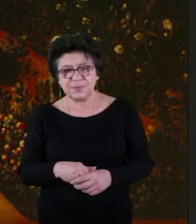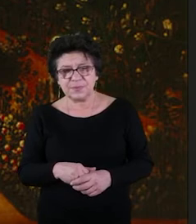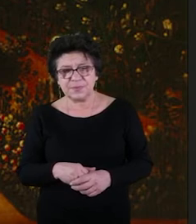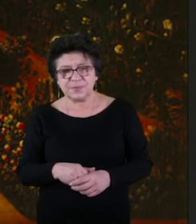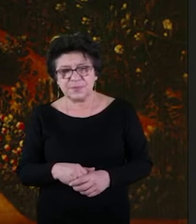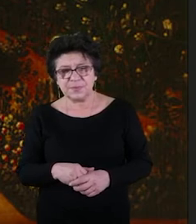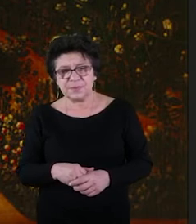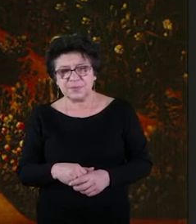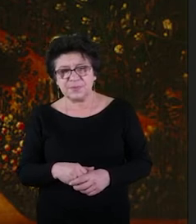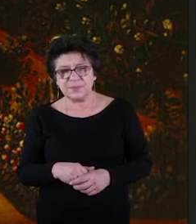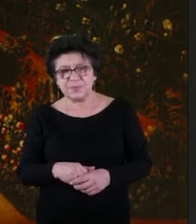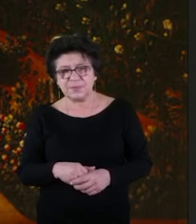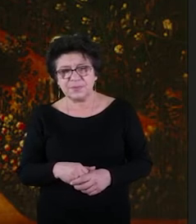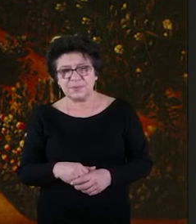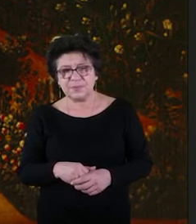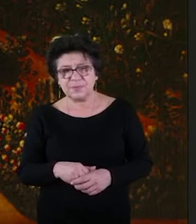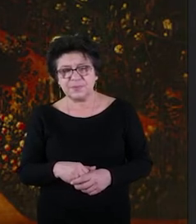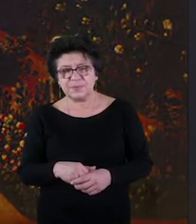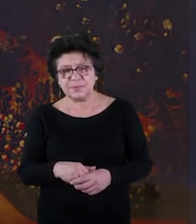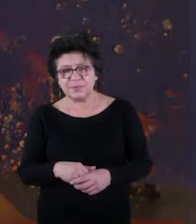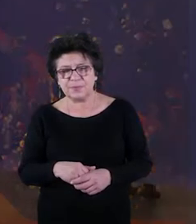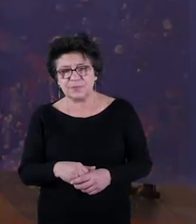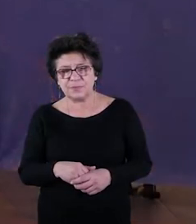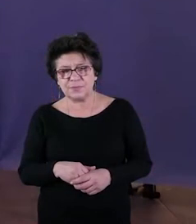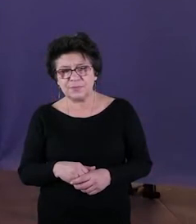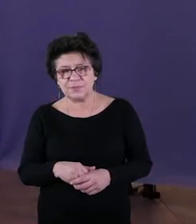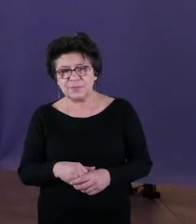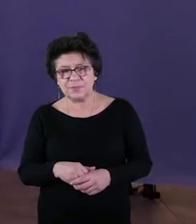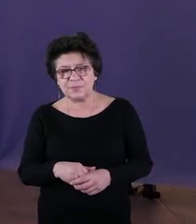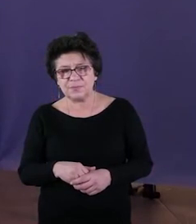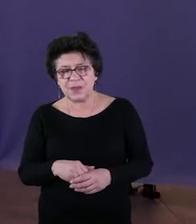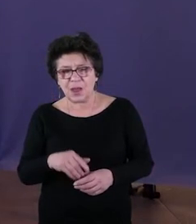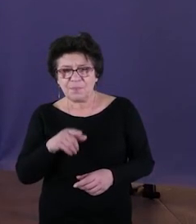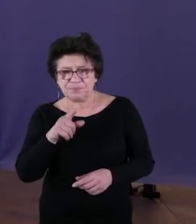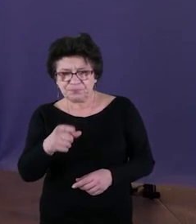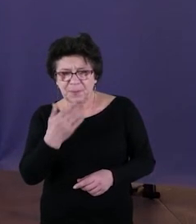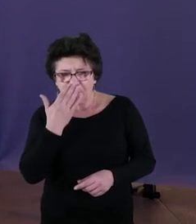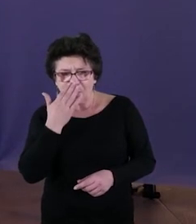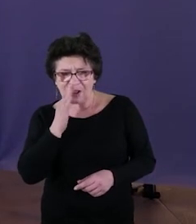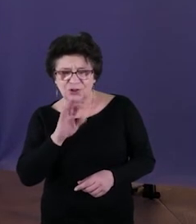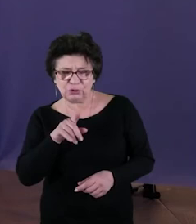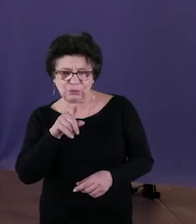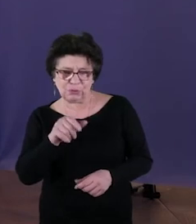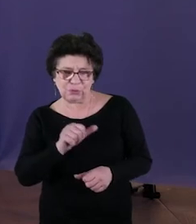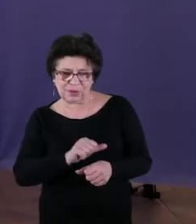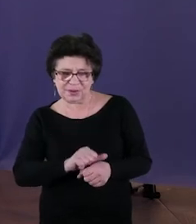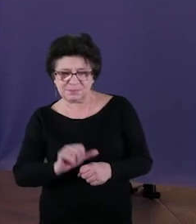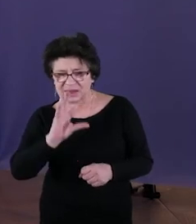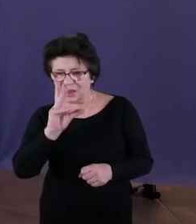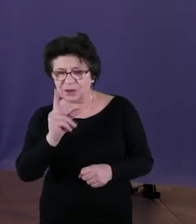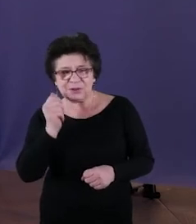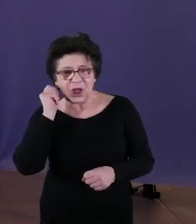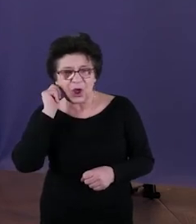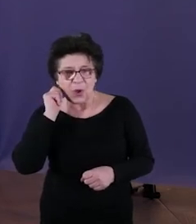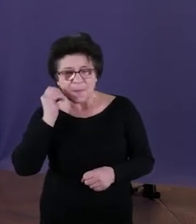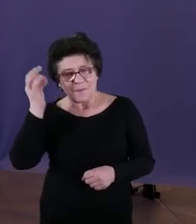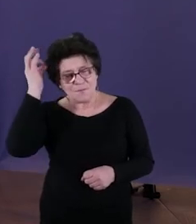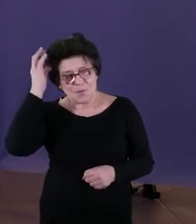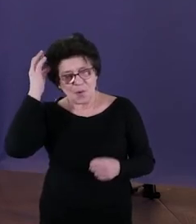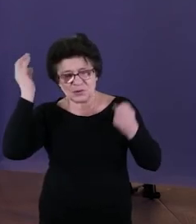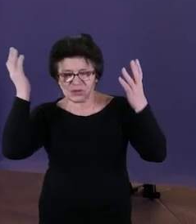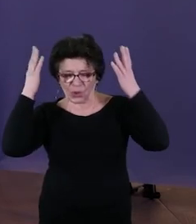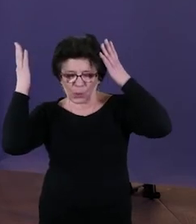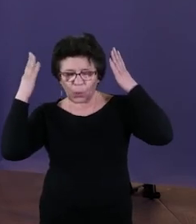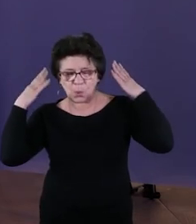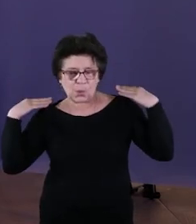jest pokazywana jako ja jako bardzo ponętna kobieta z rozpuszczonymi długimi falującymi